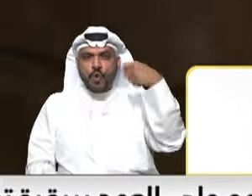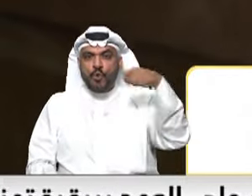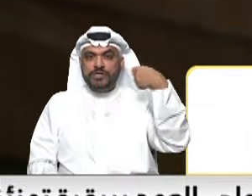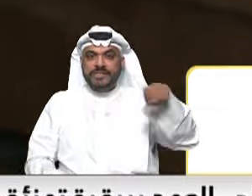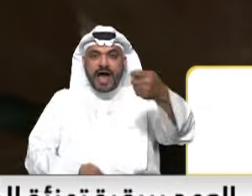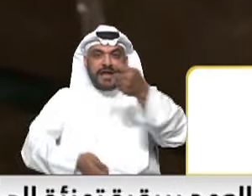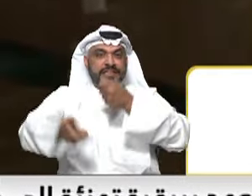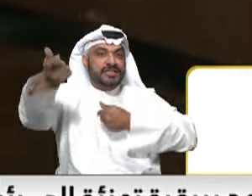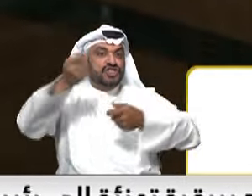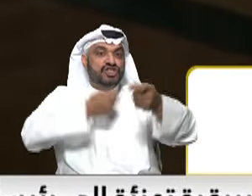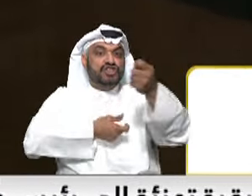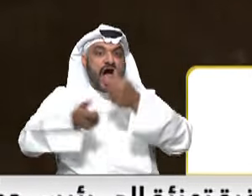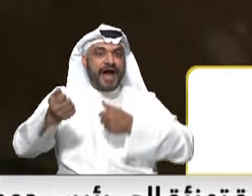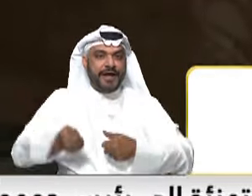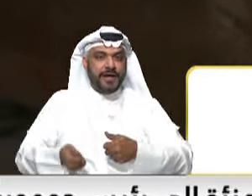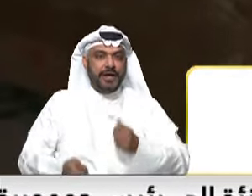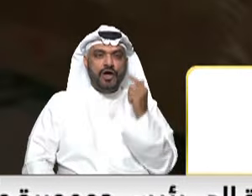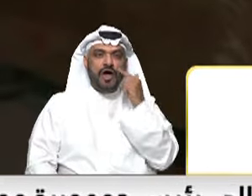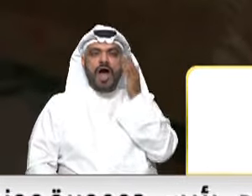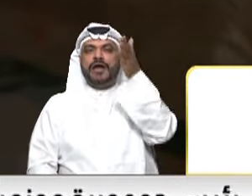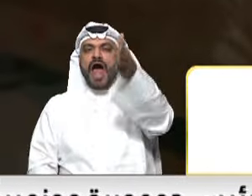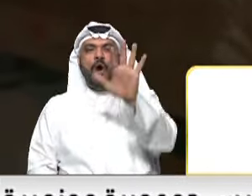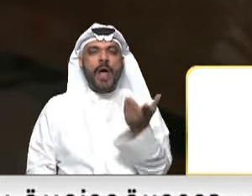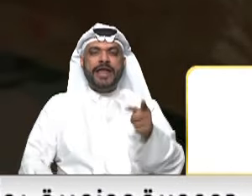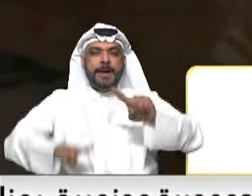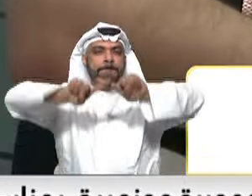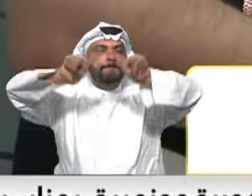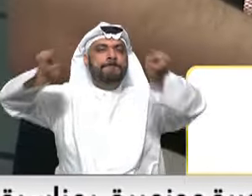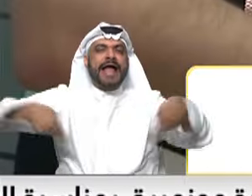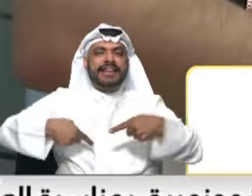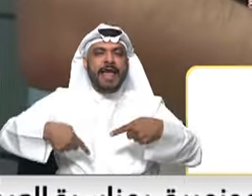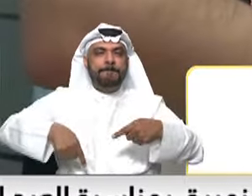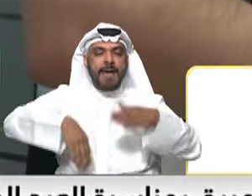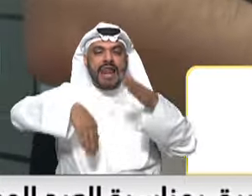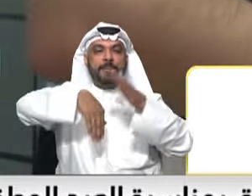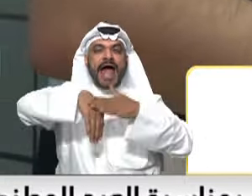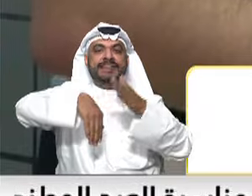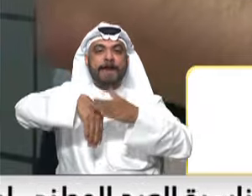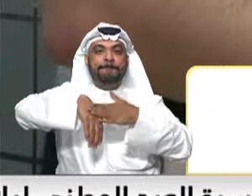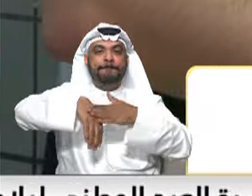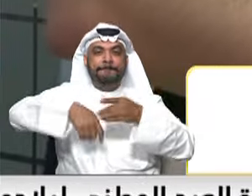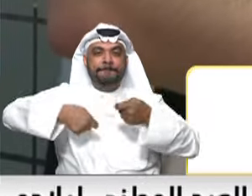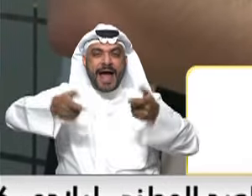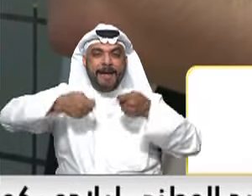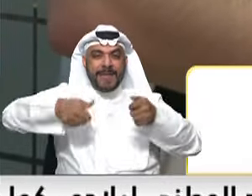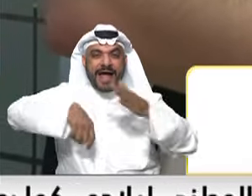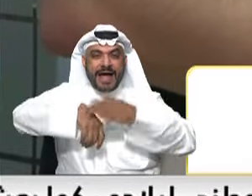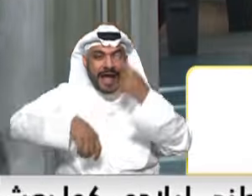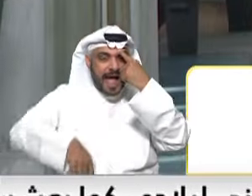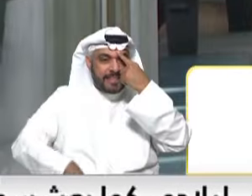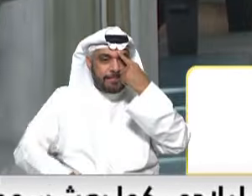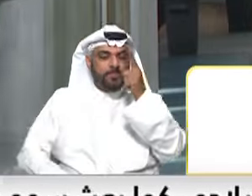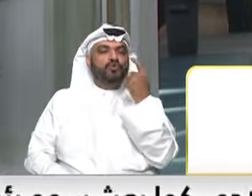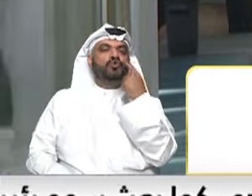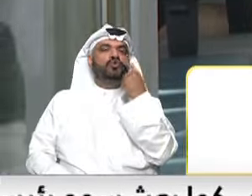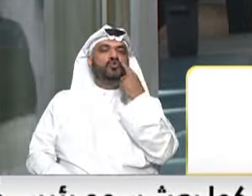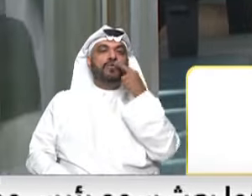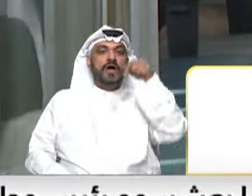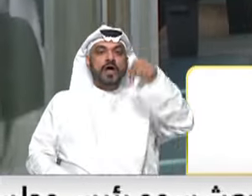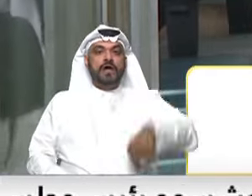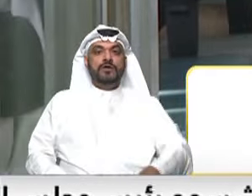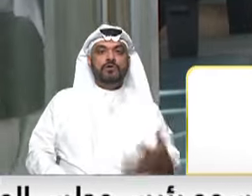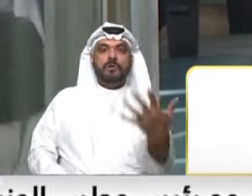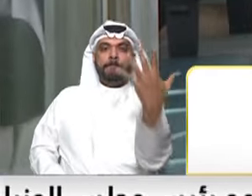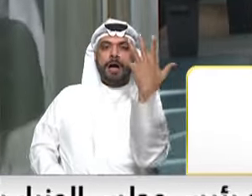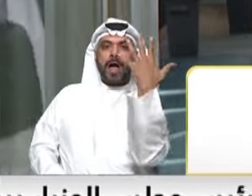والصناعة وبقيادة مدير إدارة الرقابة التجارية فيصل الأنصاري. الجولة التفتيشية تم فيها